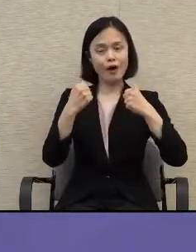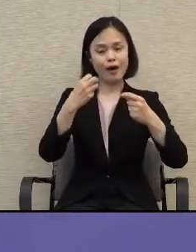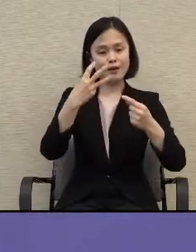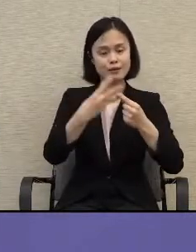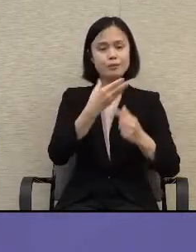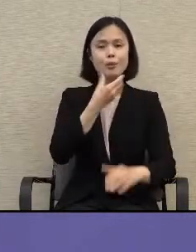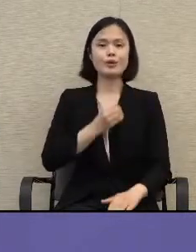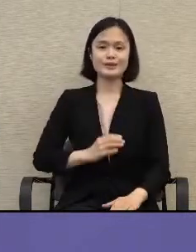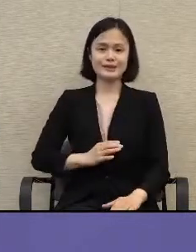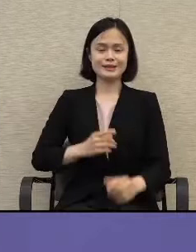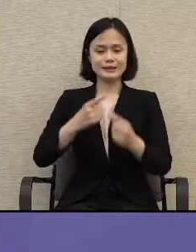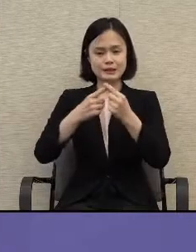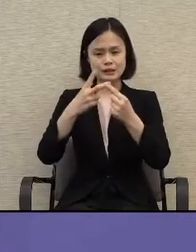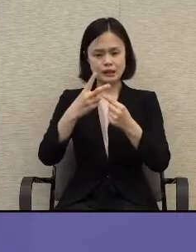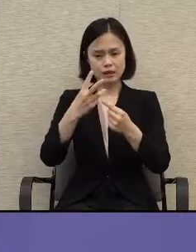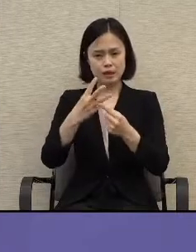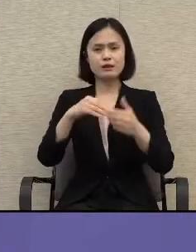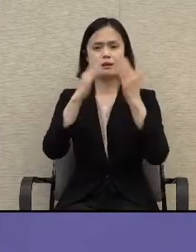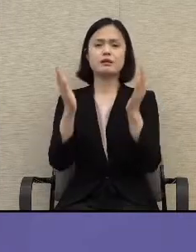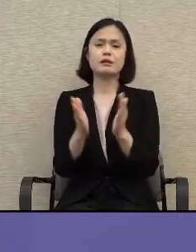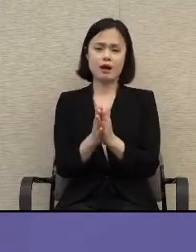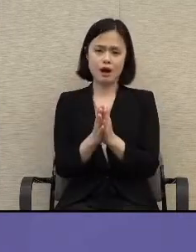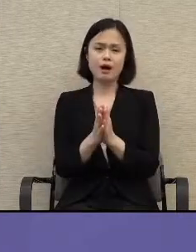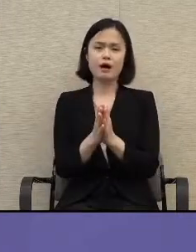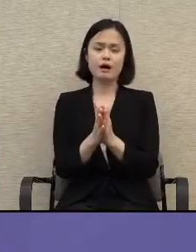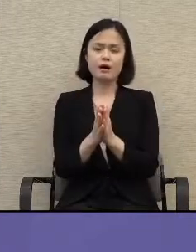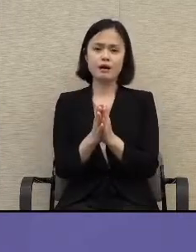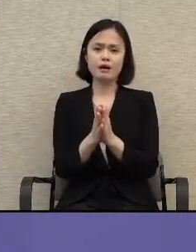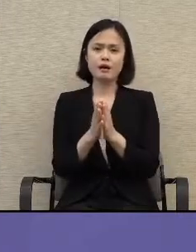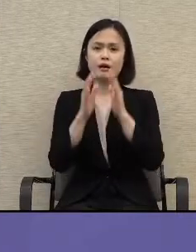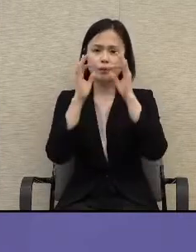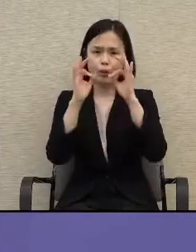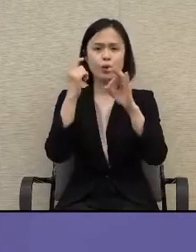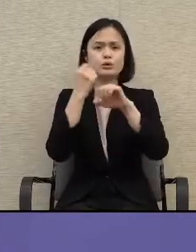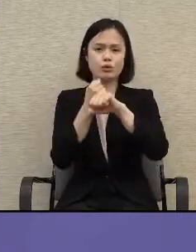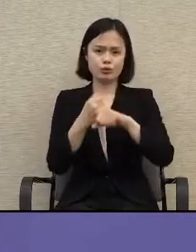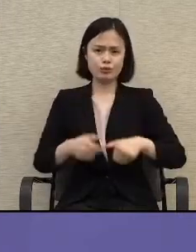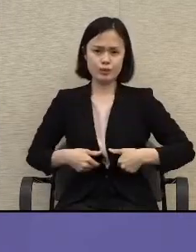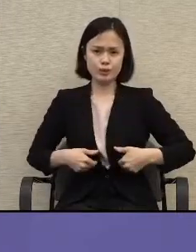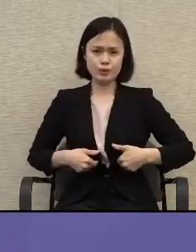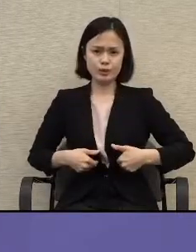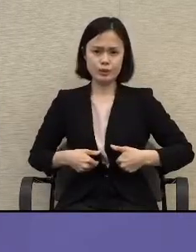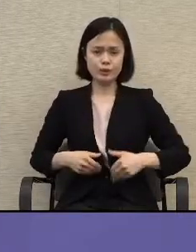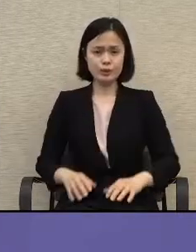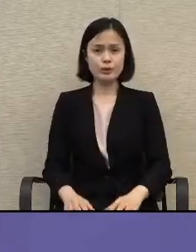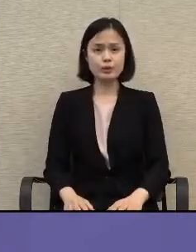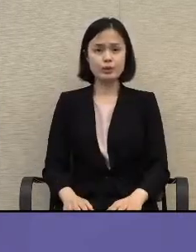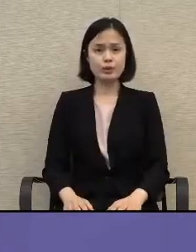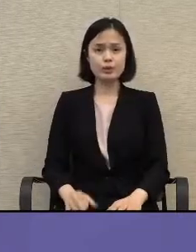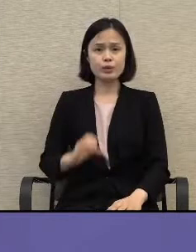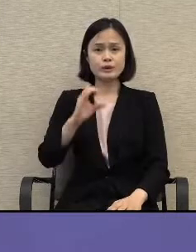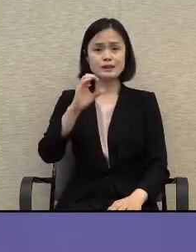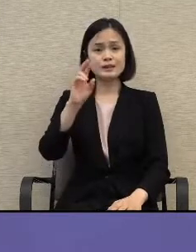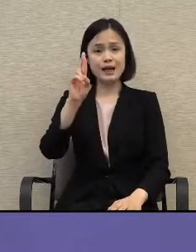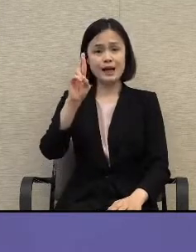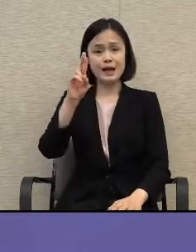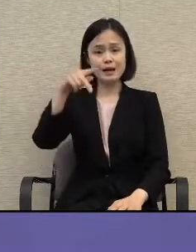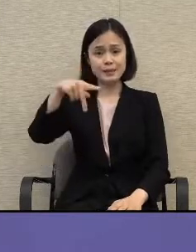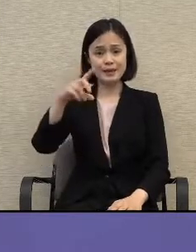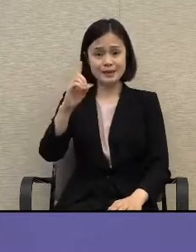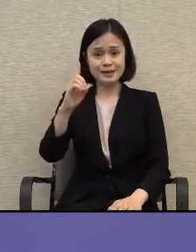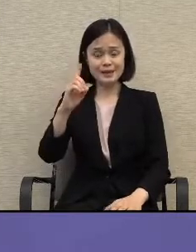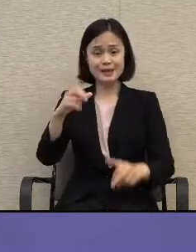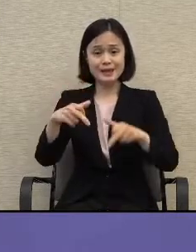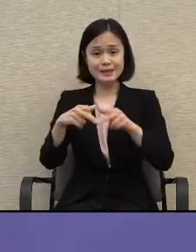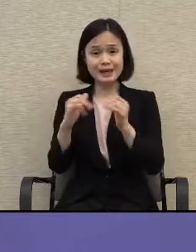저희가 봐야 하고, 이거에 대한 아마 기본적인 관점들은 WHO, 아까 이제 CRPD 얘기도 해주셨지만 WHO의